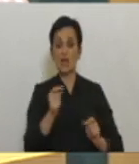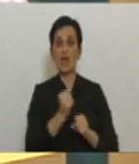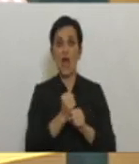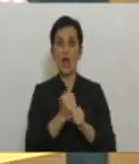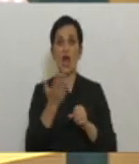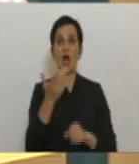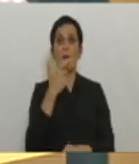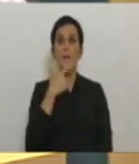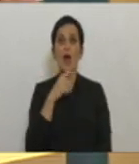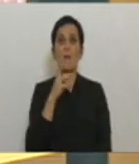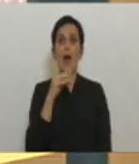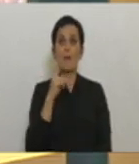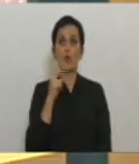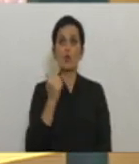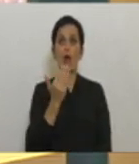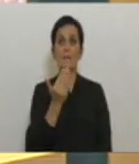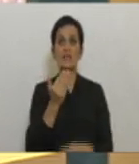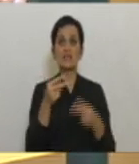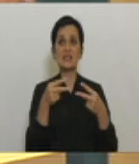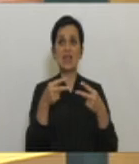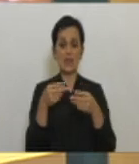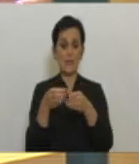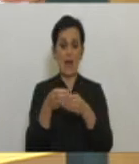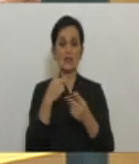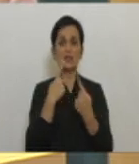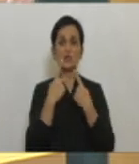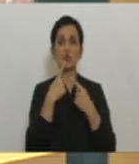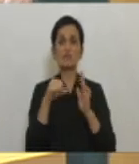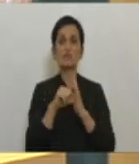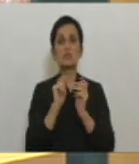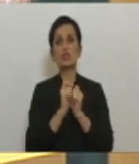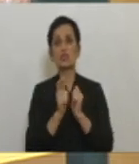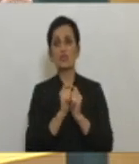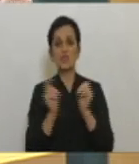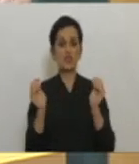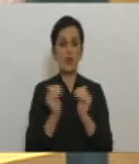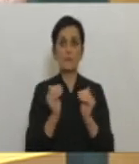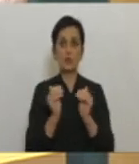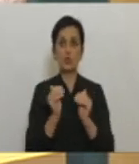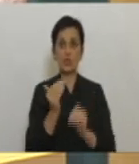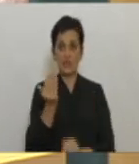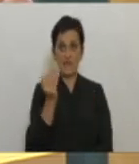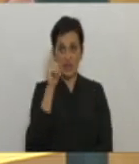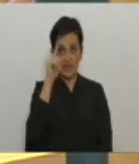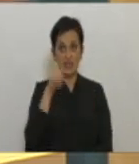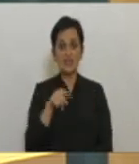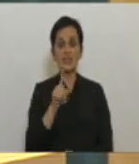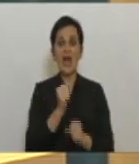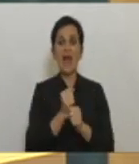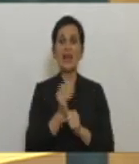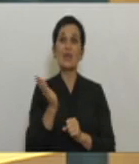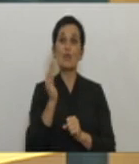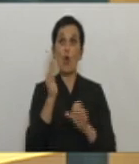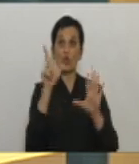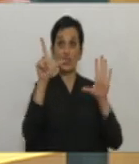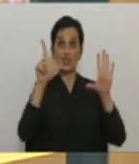ასევე ბატონი მამუკა საუბრობდა მისი თანაპარტიელ იმაზე რომ თურმე ინვესტიციები არის შემცირებული თქვენ იცით რა ქენით მოდით შვიდი თვე